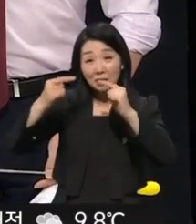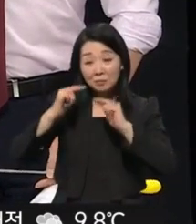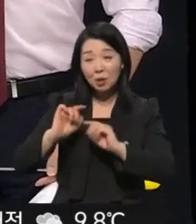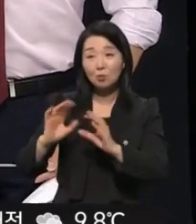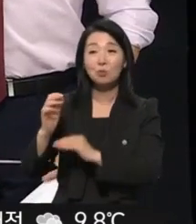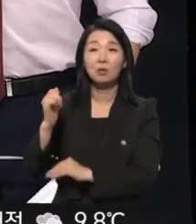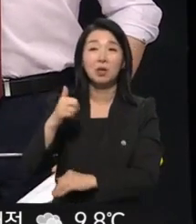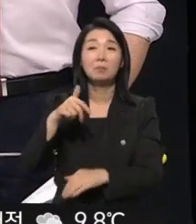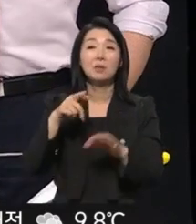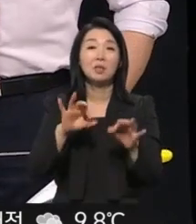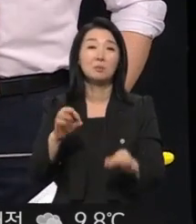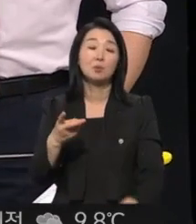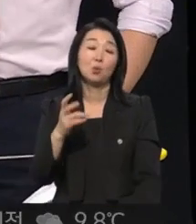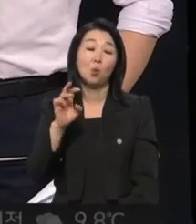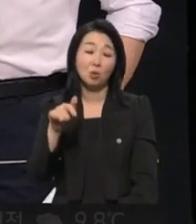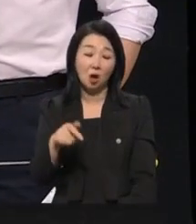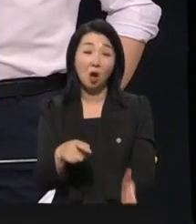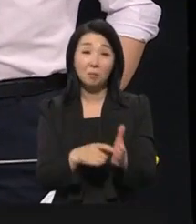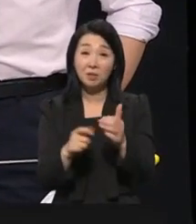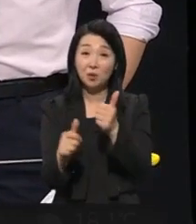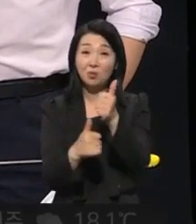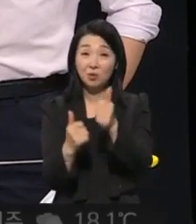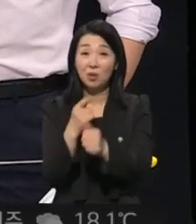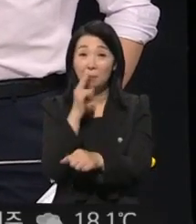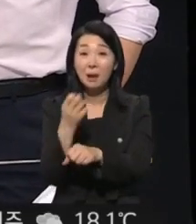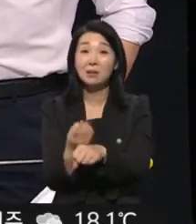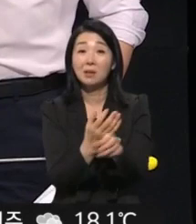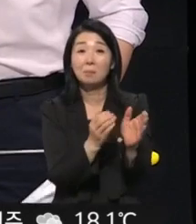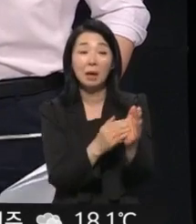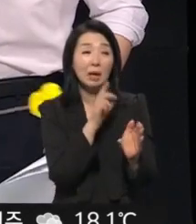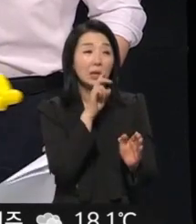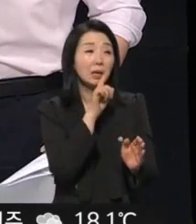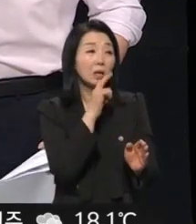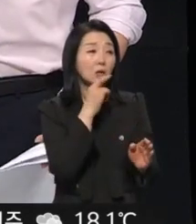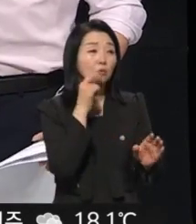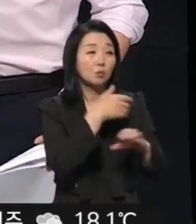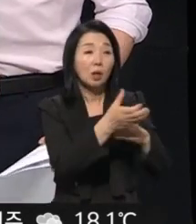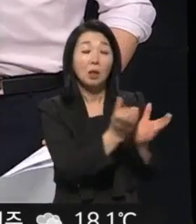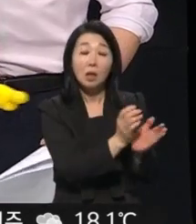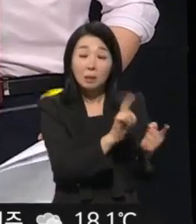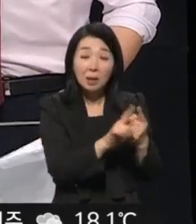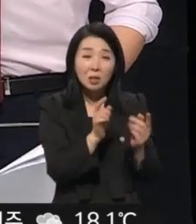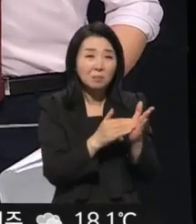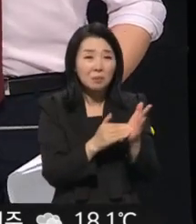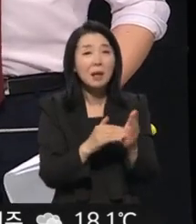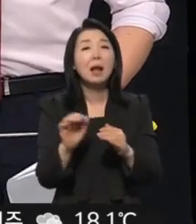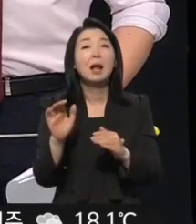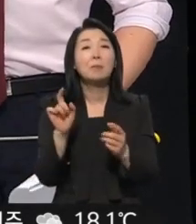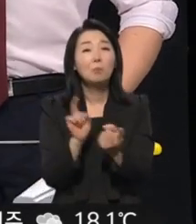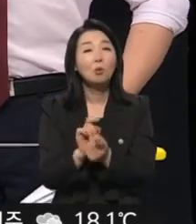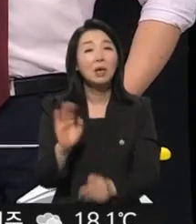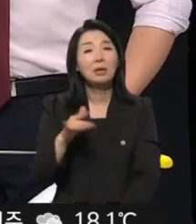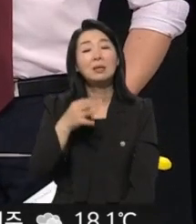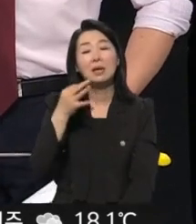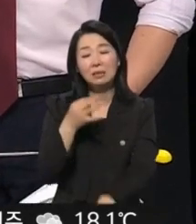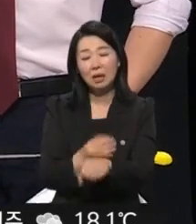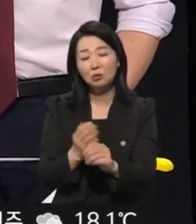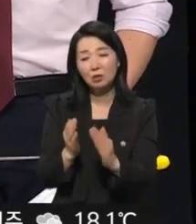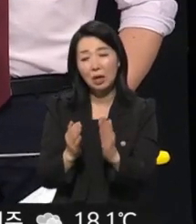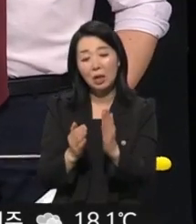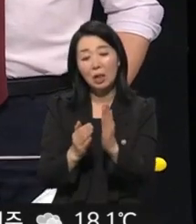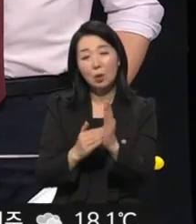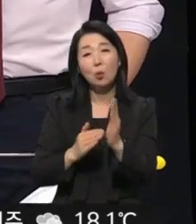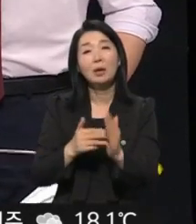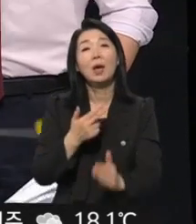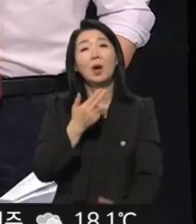국민의힘 김종혁 비대위원의 전원입니다. 야당의 말처럼 비밀 회동이라기보다는 그냥 단순한 비공개